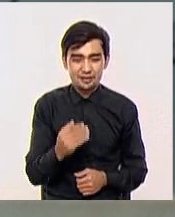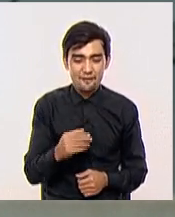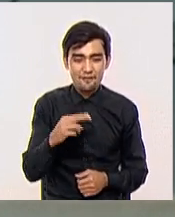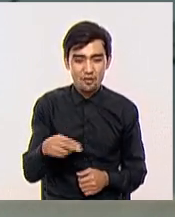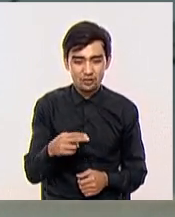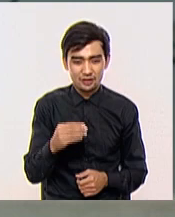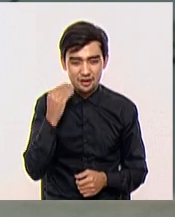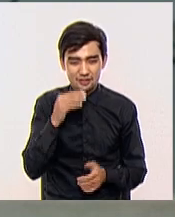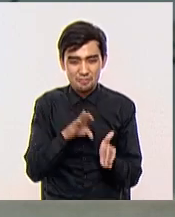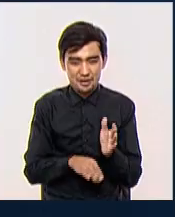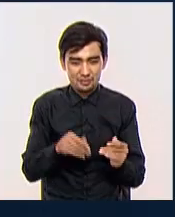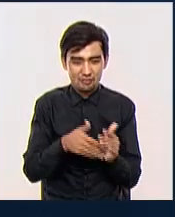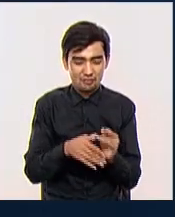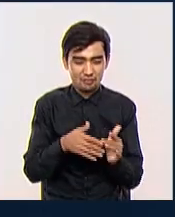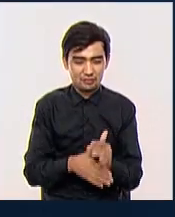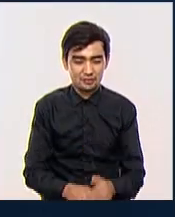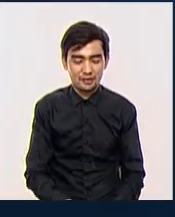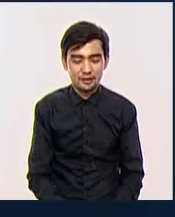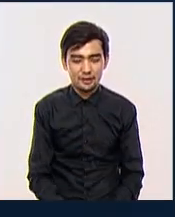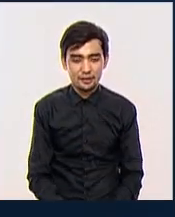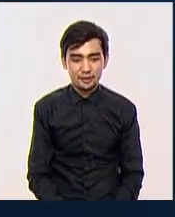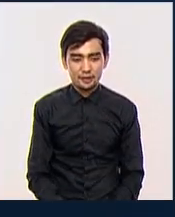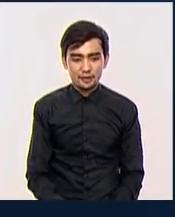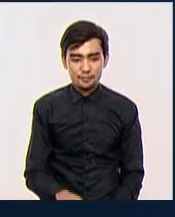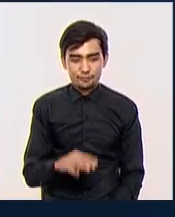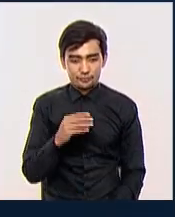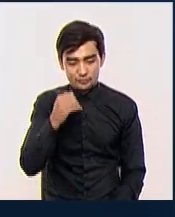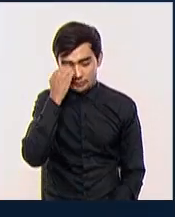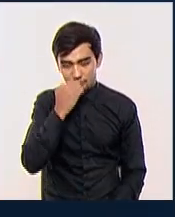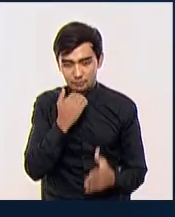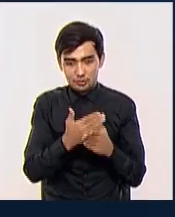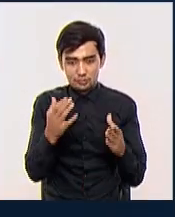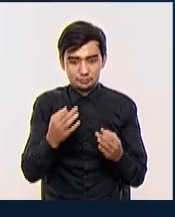сапасыз жұмсай берген. Меруерт ханым, уақыт бөлгеніңізге көп рахмет сізге.